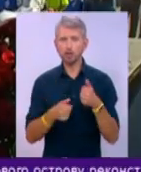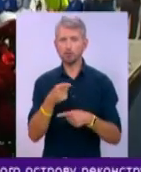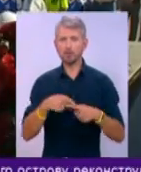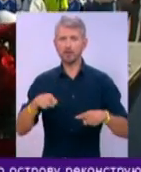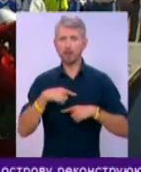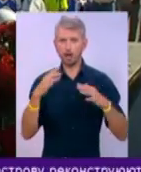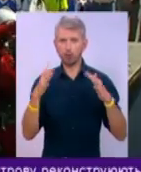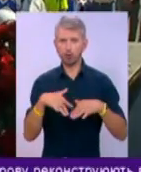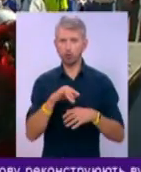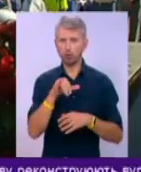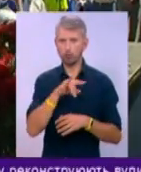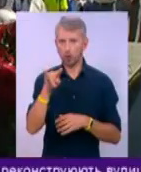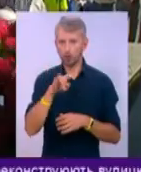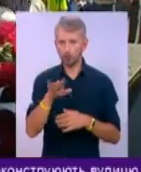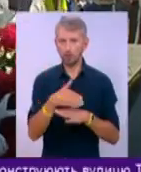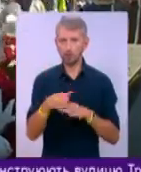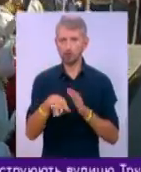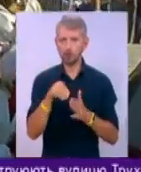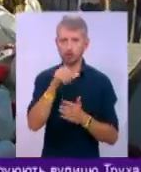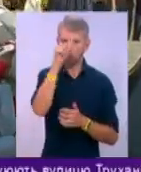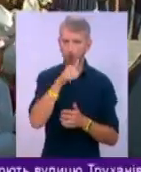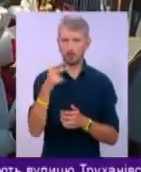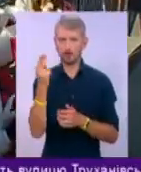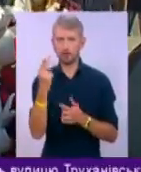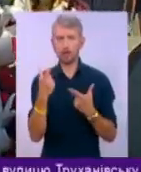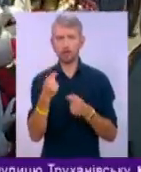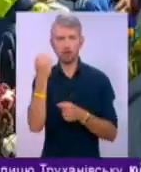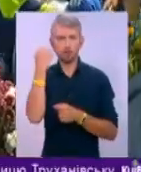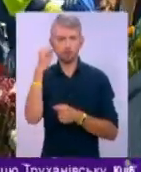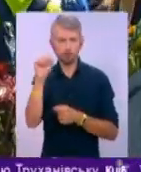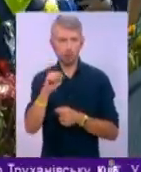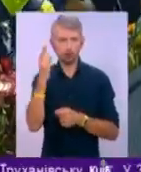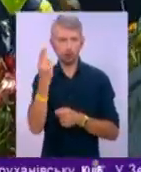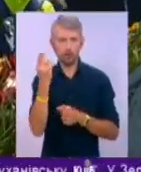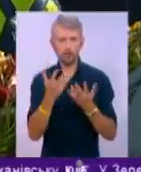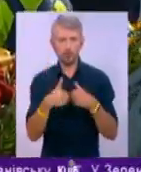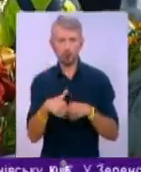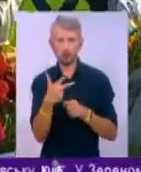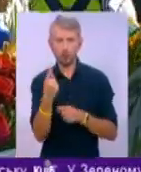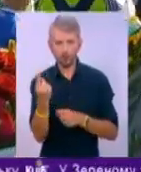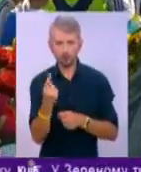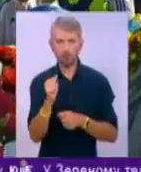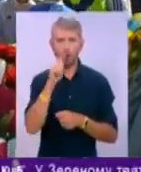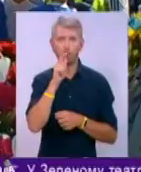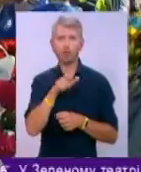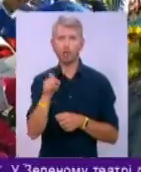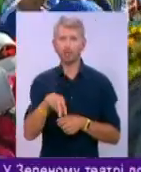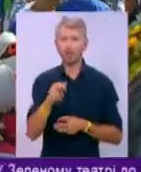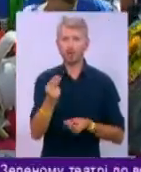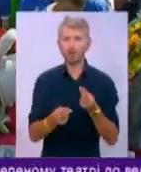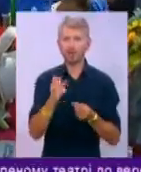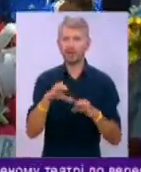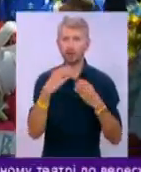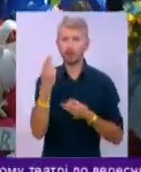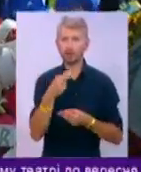турнір півфінальний поєдинок у Борисполі між збірними Греції та Словенії, де перемогу здобули словенці з рахунком 3-1. А українці в паралельній грі